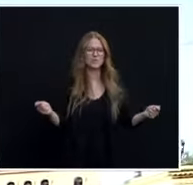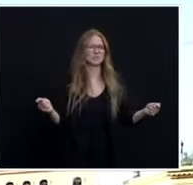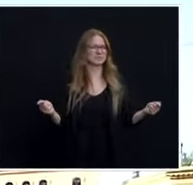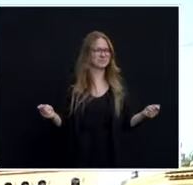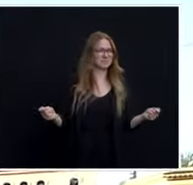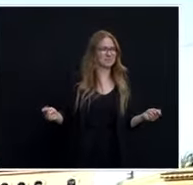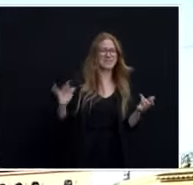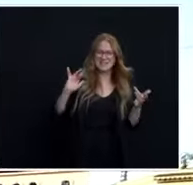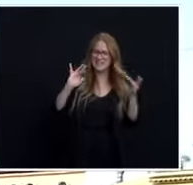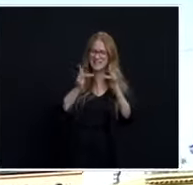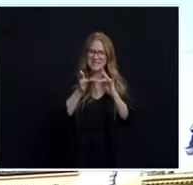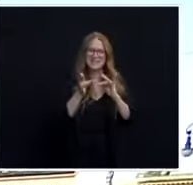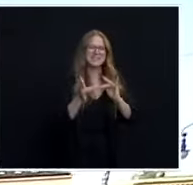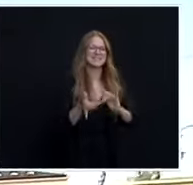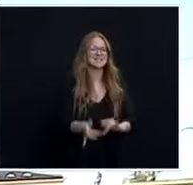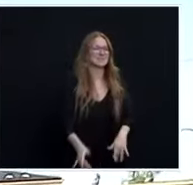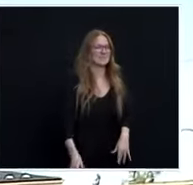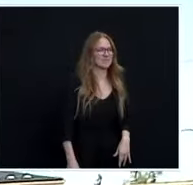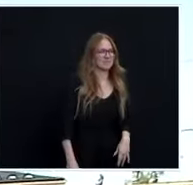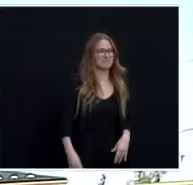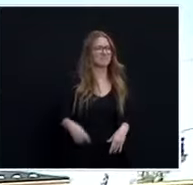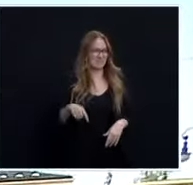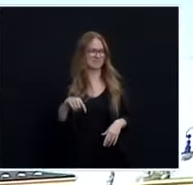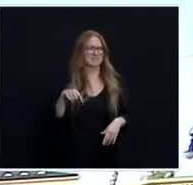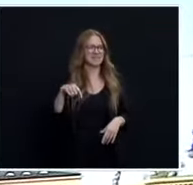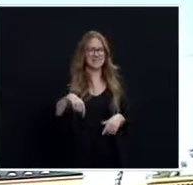Internet und auch bei uns, da.